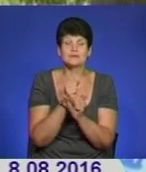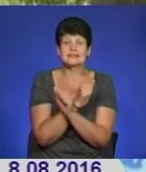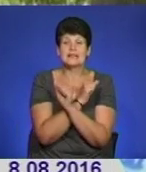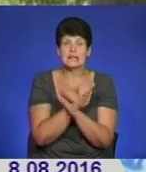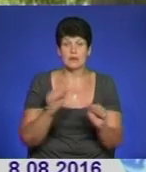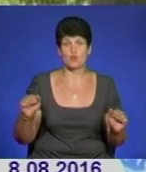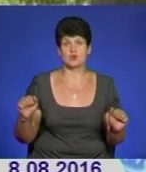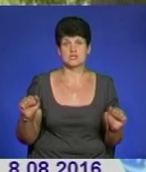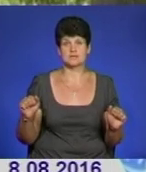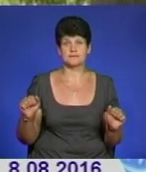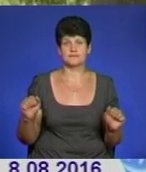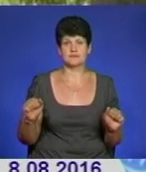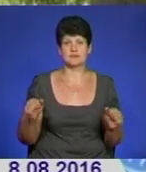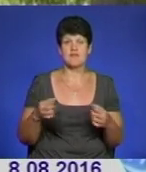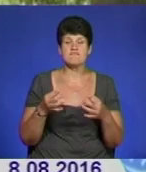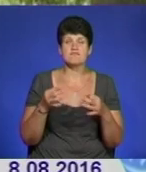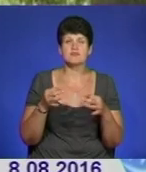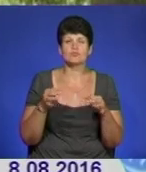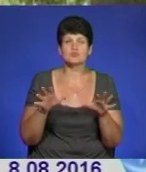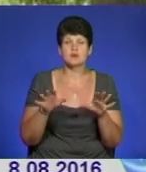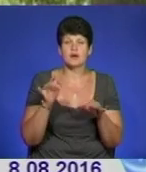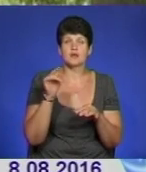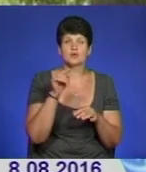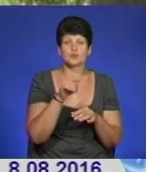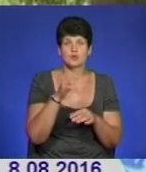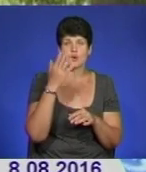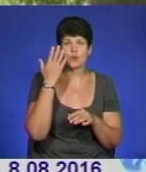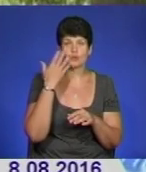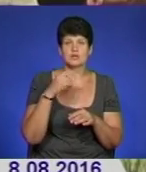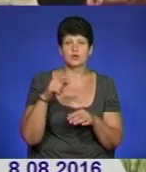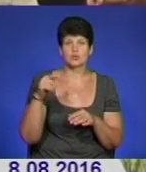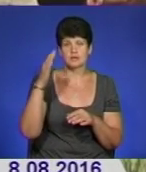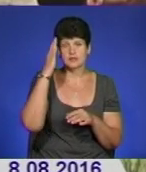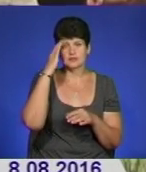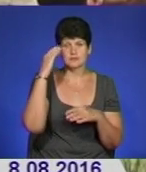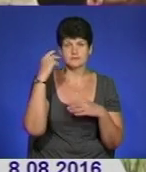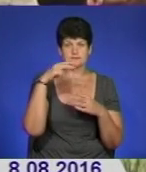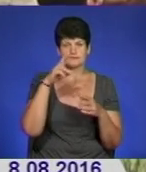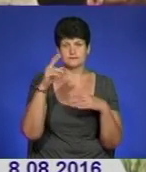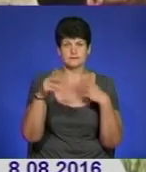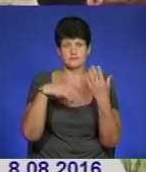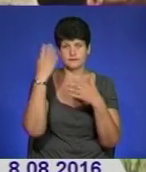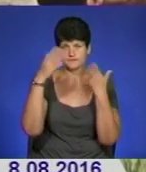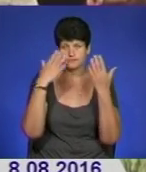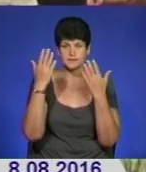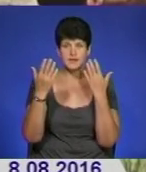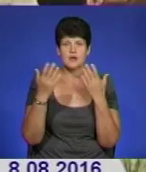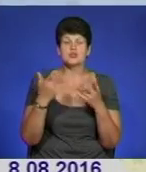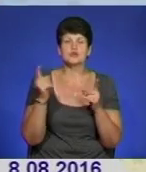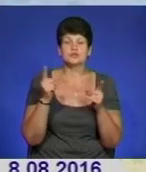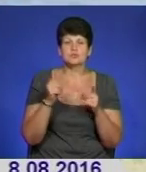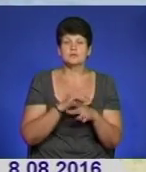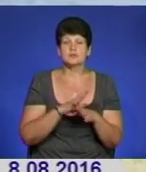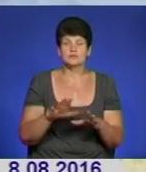може. Відпускає спазм лише тоді, коли людина втрачує свідомість. Аби запобігти загибелі, травмуванню людей на водних